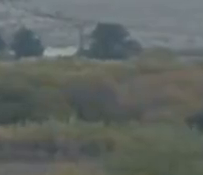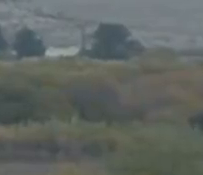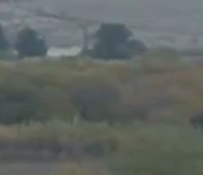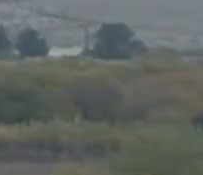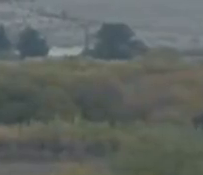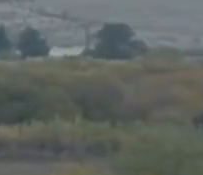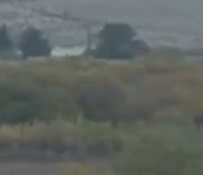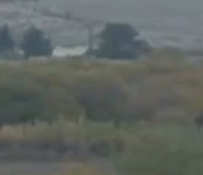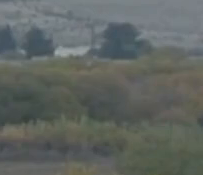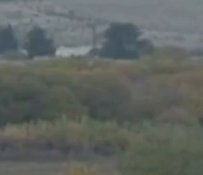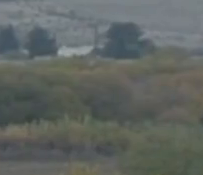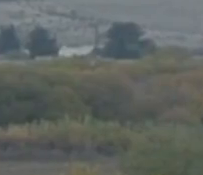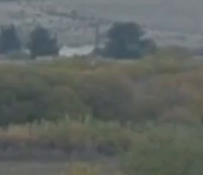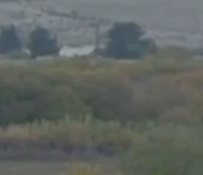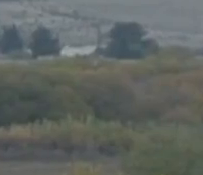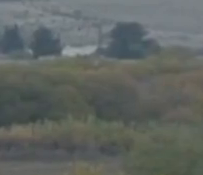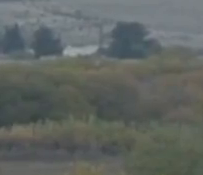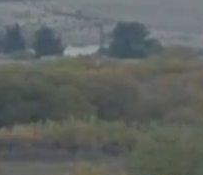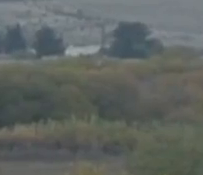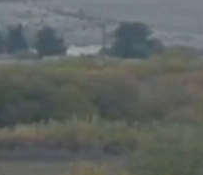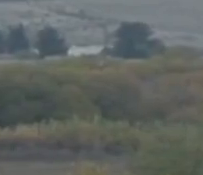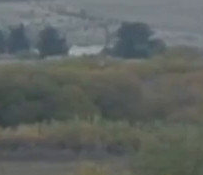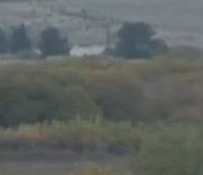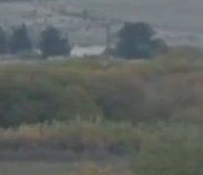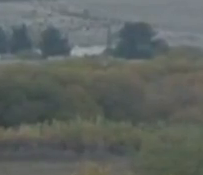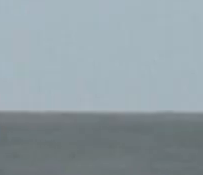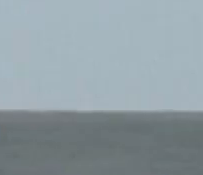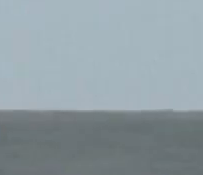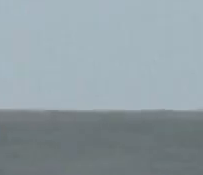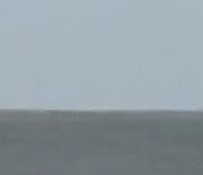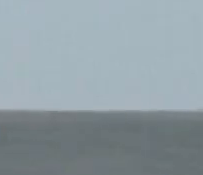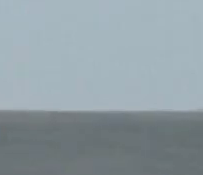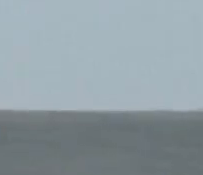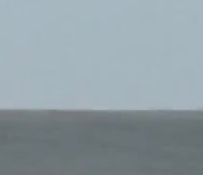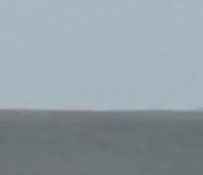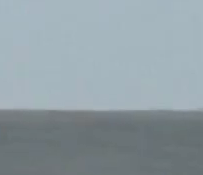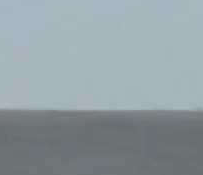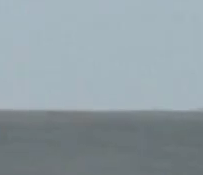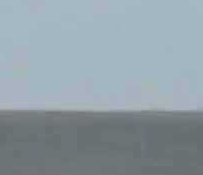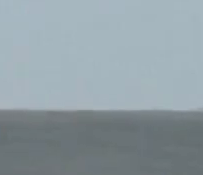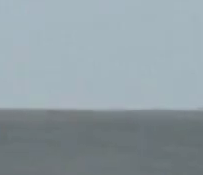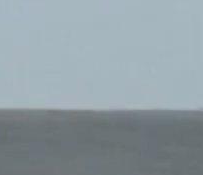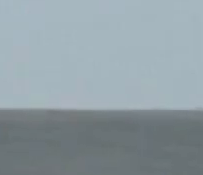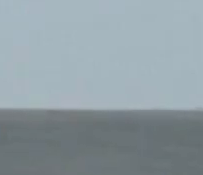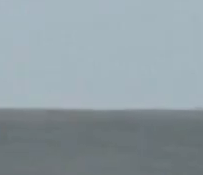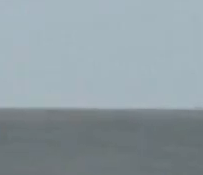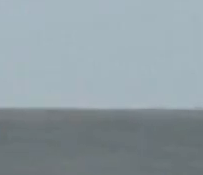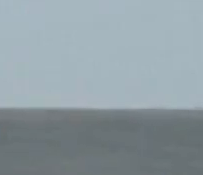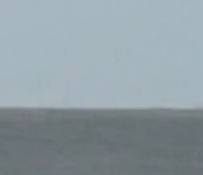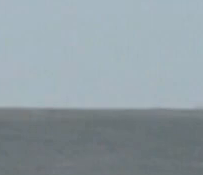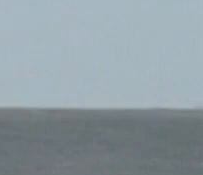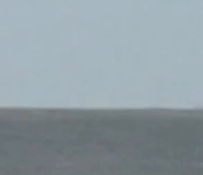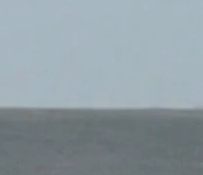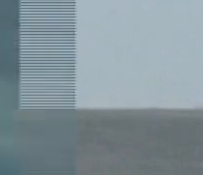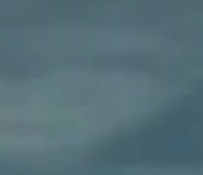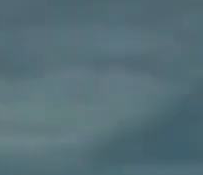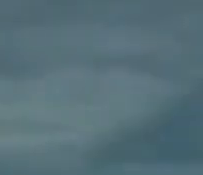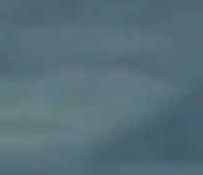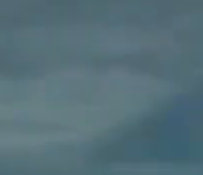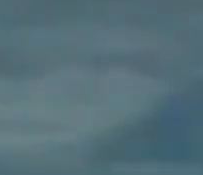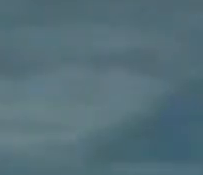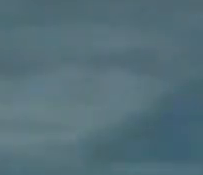يقتل 8 مسلحين جراء ضربات أمريكية استهدفت مواقع شرق سوريا.